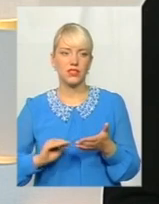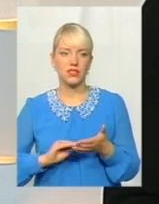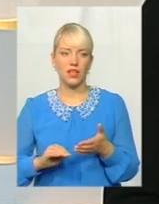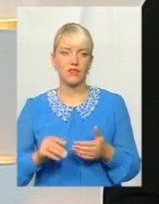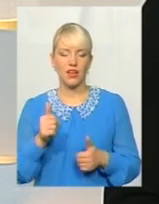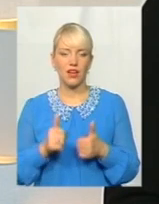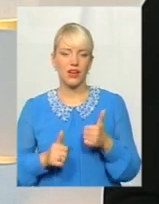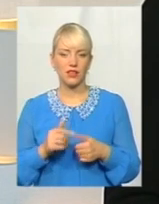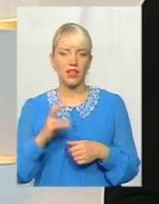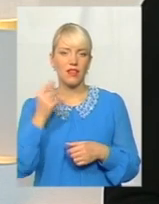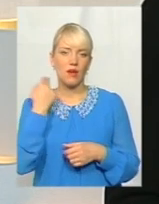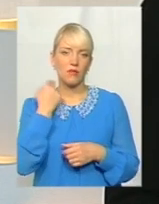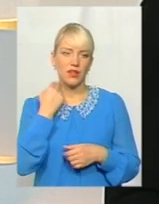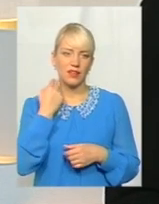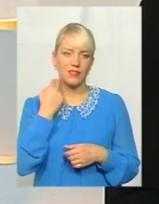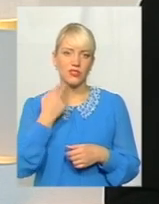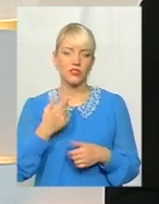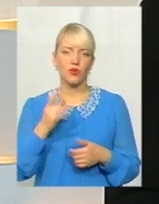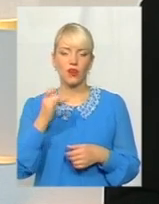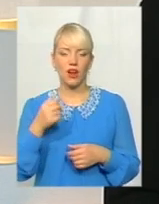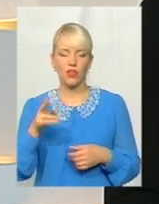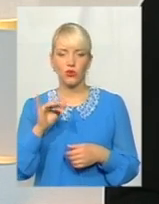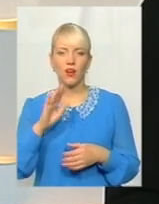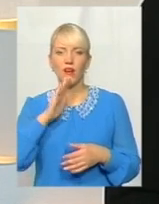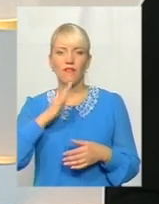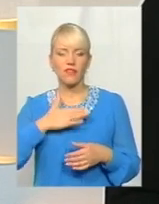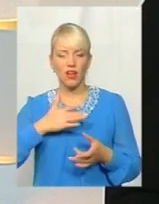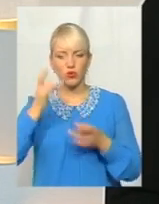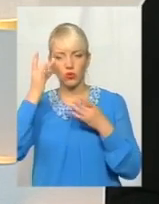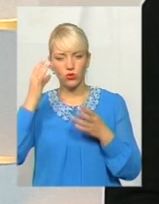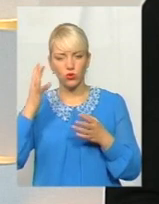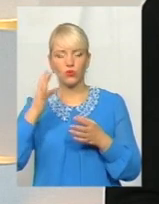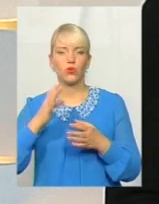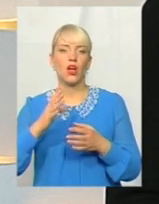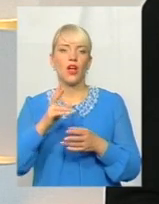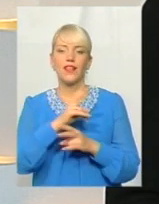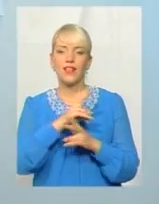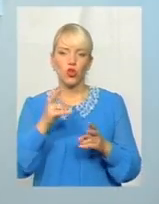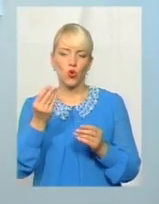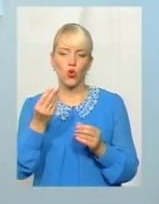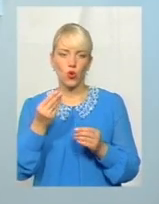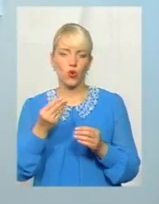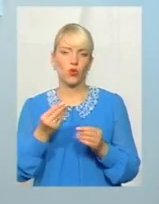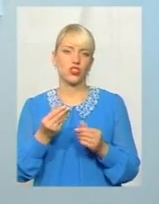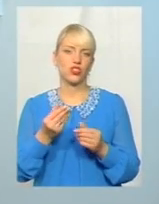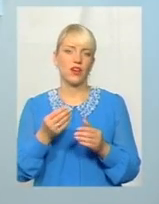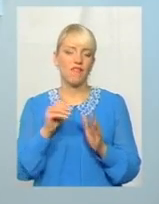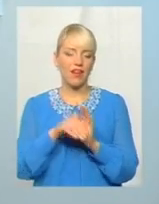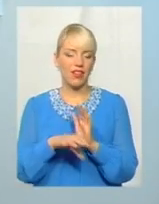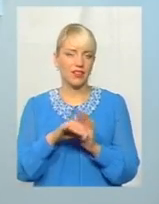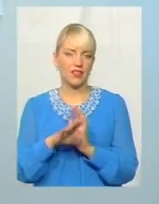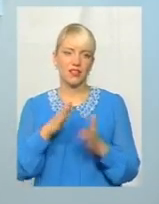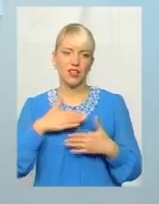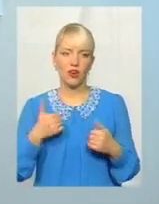мені в нашу культуру вкладати ніхто грошей не хоче. Тобто написання грантів – це для вас